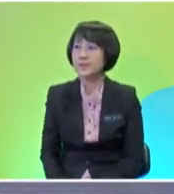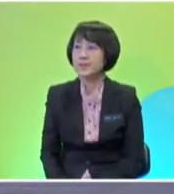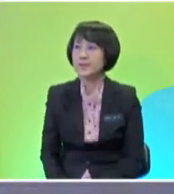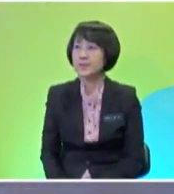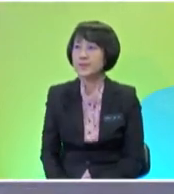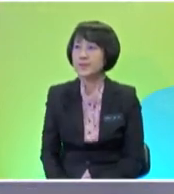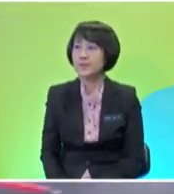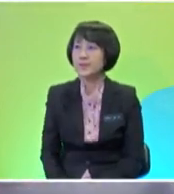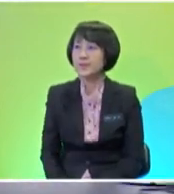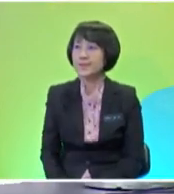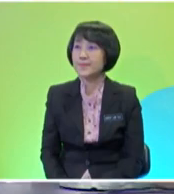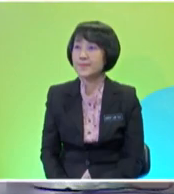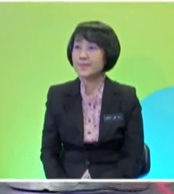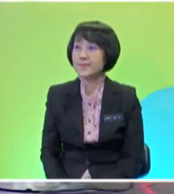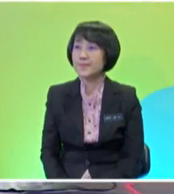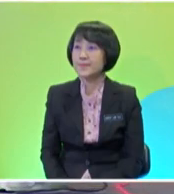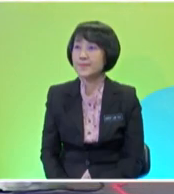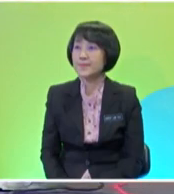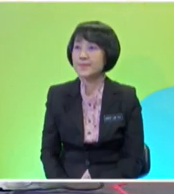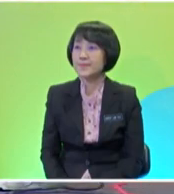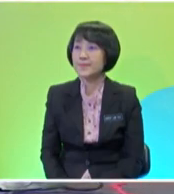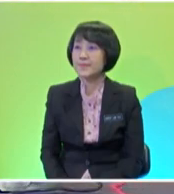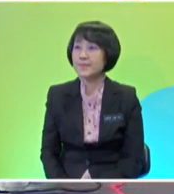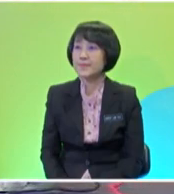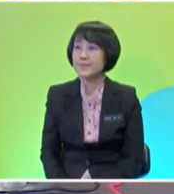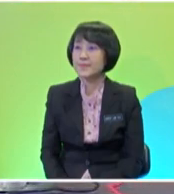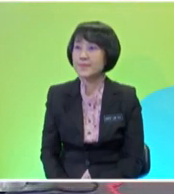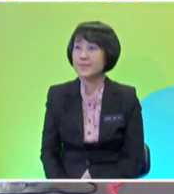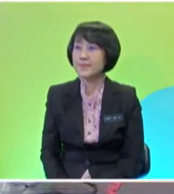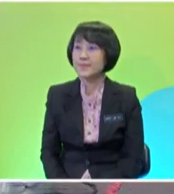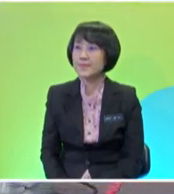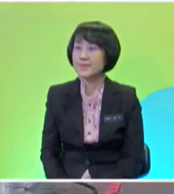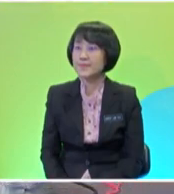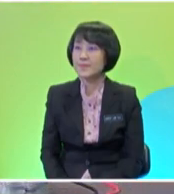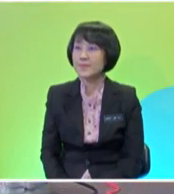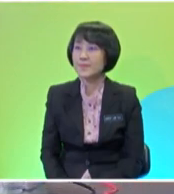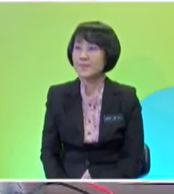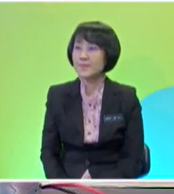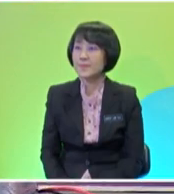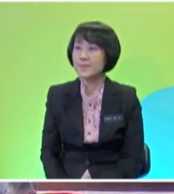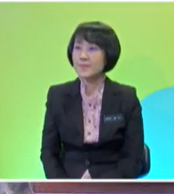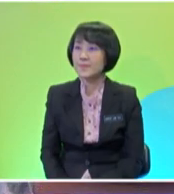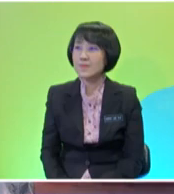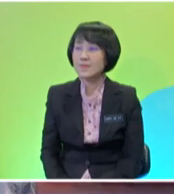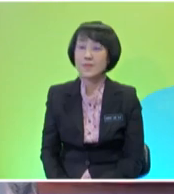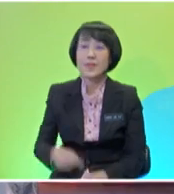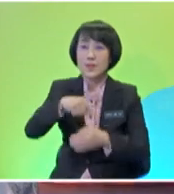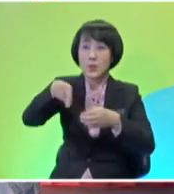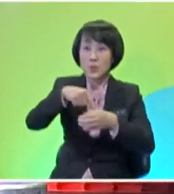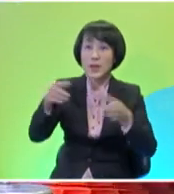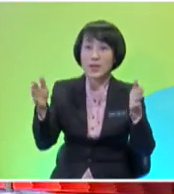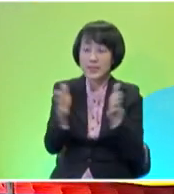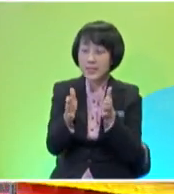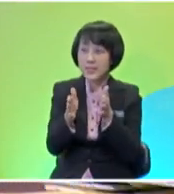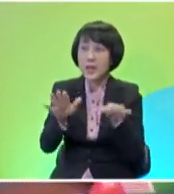sekolah, betul? Ifan rasa mungkin Ifan salah kiraan lah, cikgu. Sebab lubang Ifan kecil sikit. Oh, okey, tak apa. Bila lubang kecil sikit, itulah kita